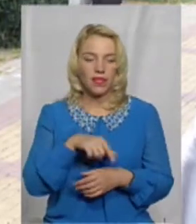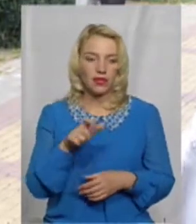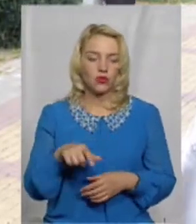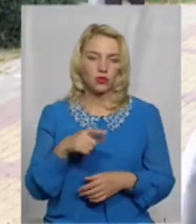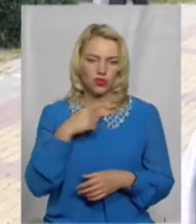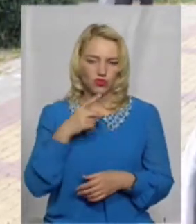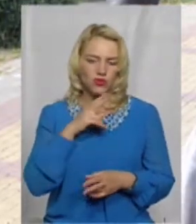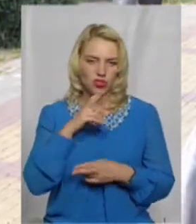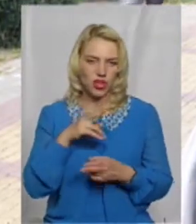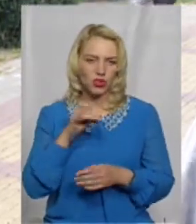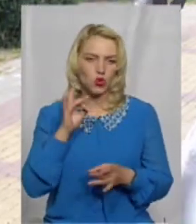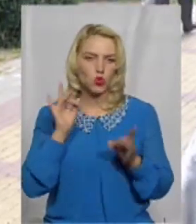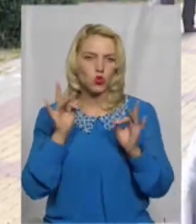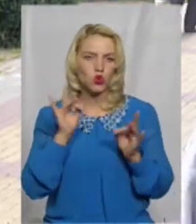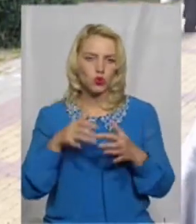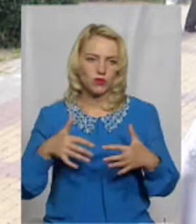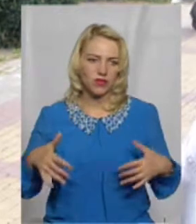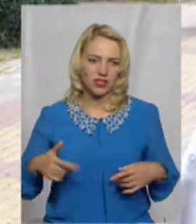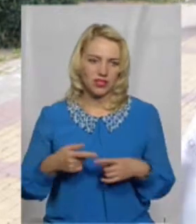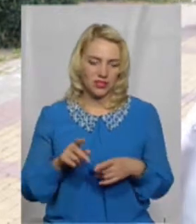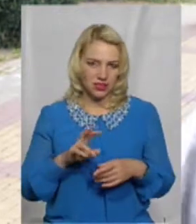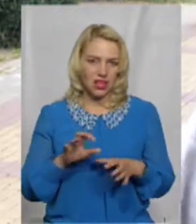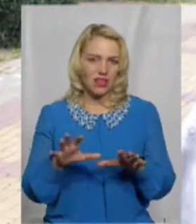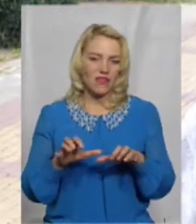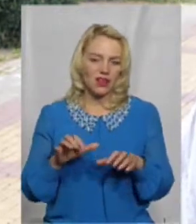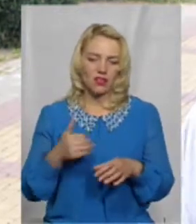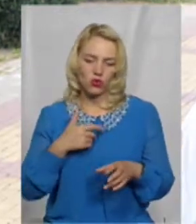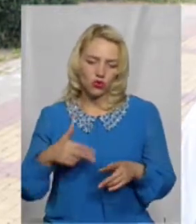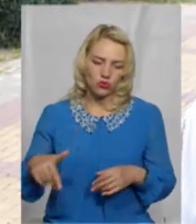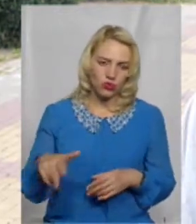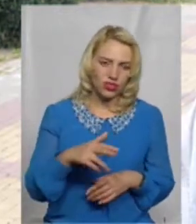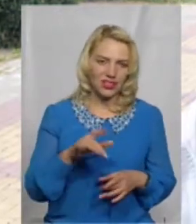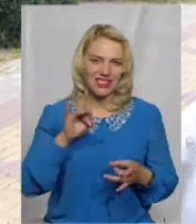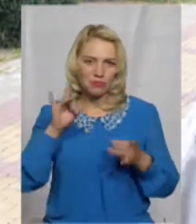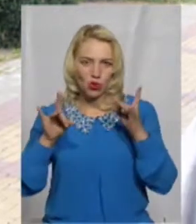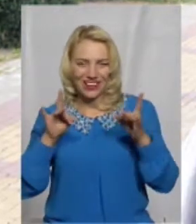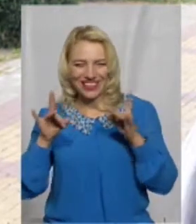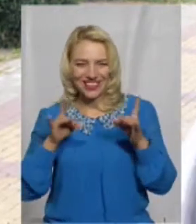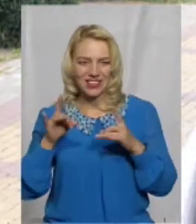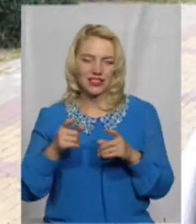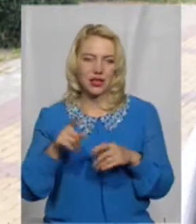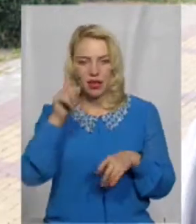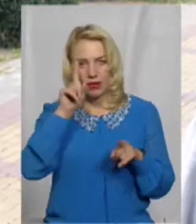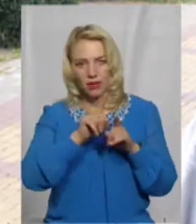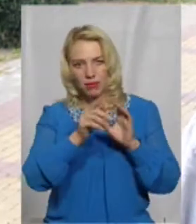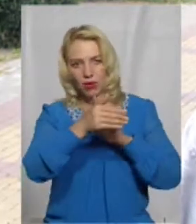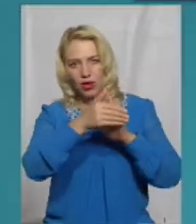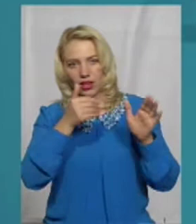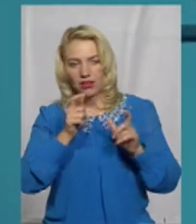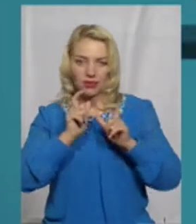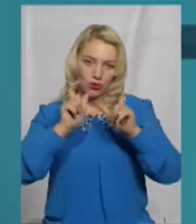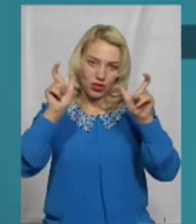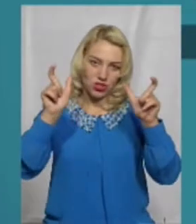це і шумні тварини. Ну це ж дикі тварини, воно хоче походити, порикати, брата покликати, в атмосферу